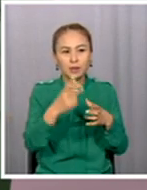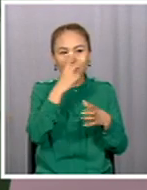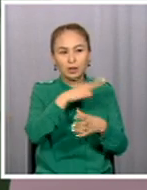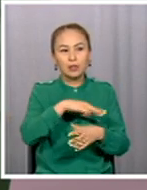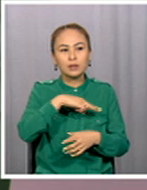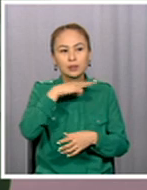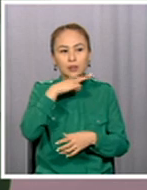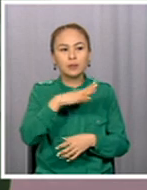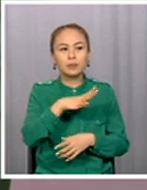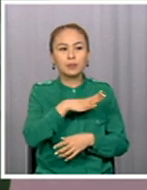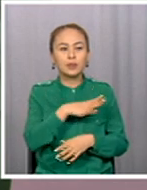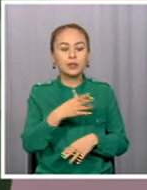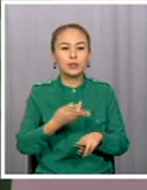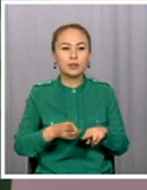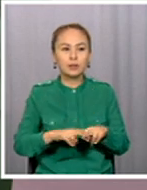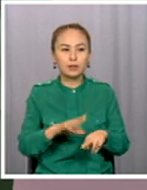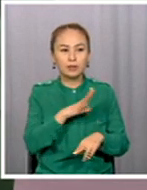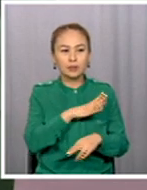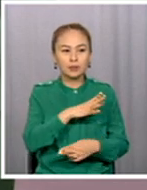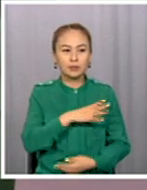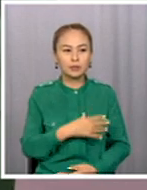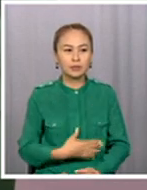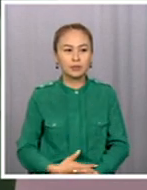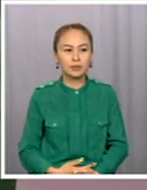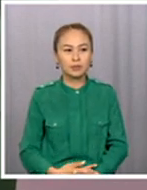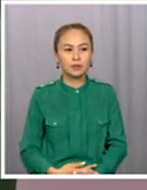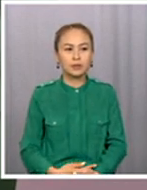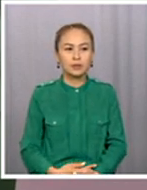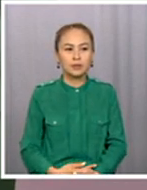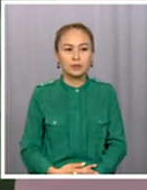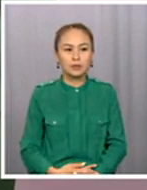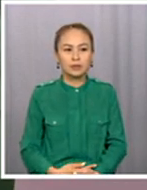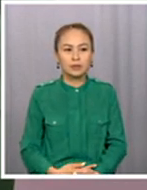бірлікті аңғартқандай бірге келе жатты.